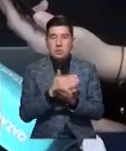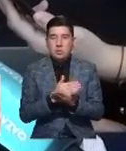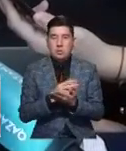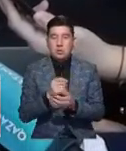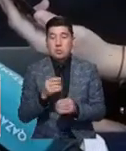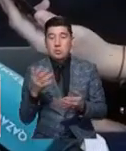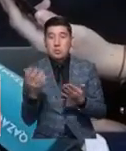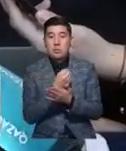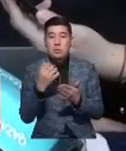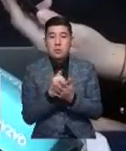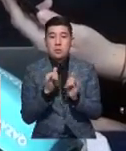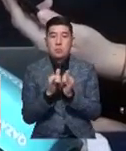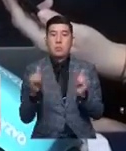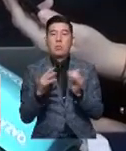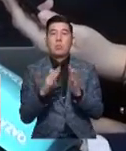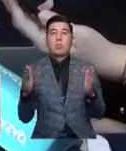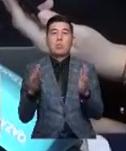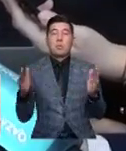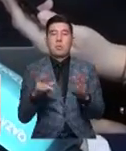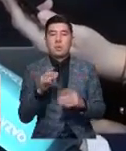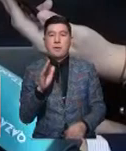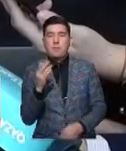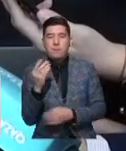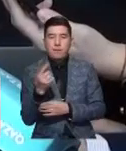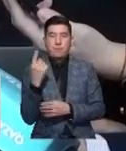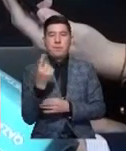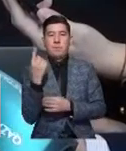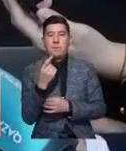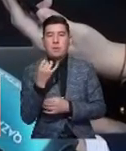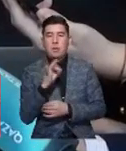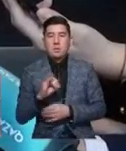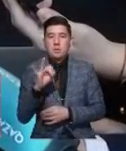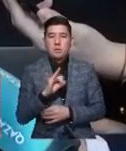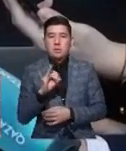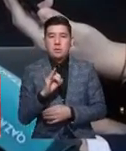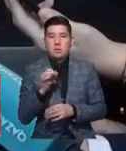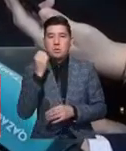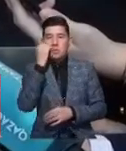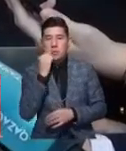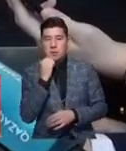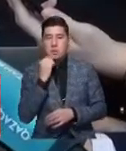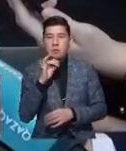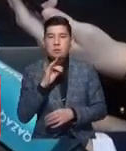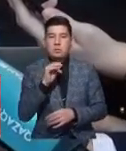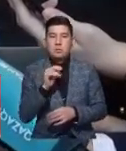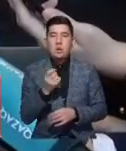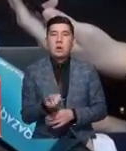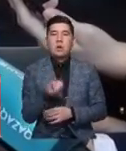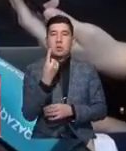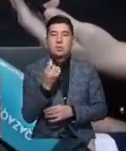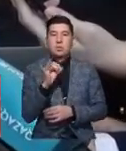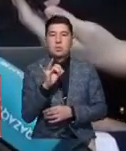находим все больше и больше подтверждений о великой истории, о древности, о том, откуда берутся